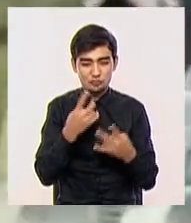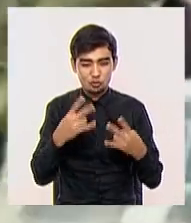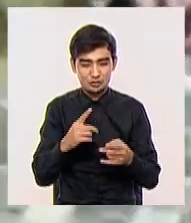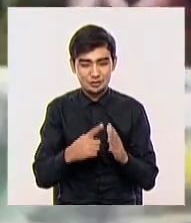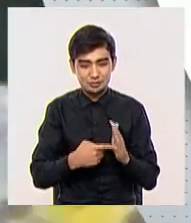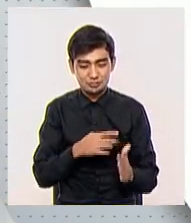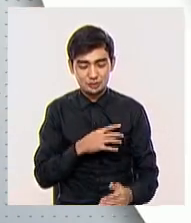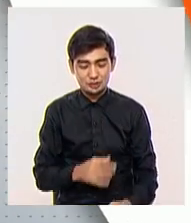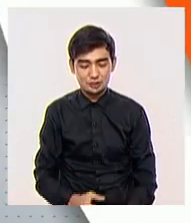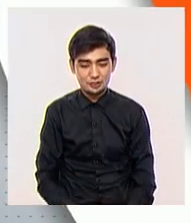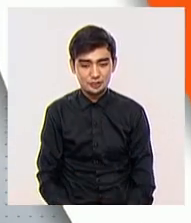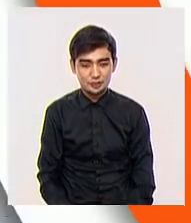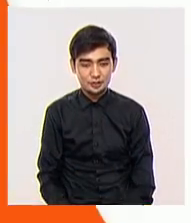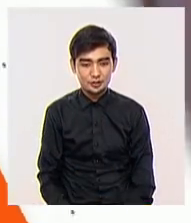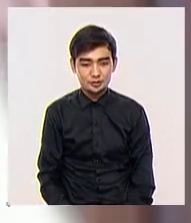қойған.